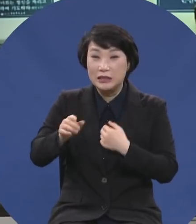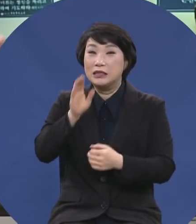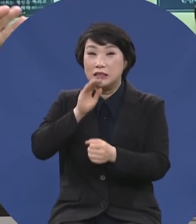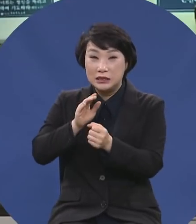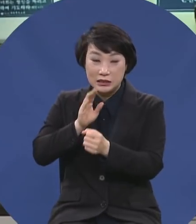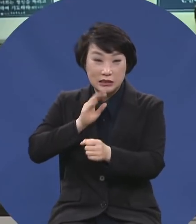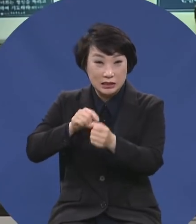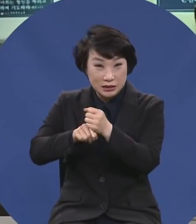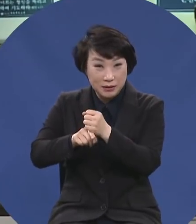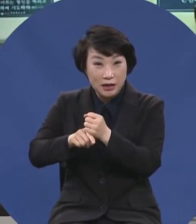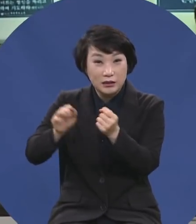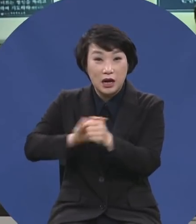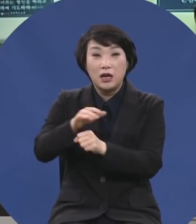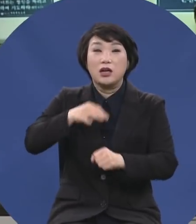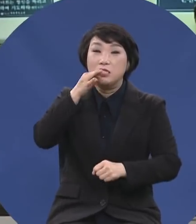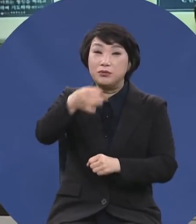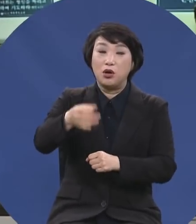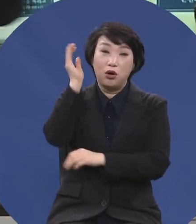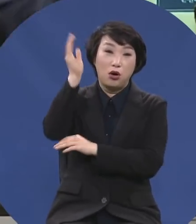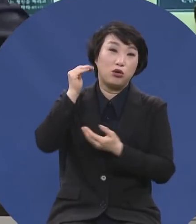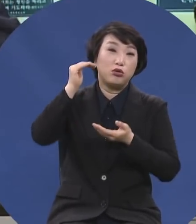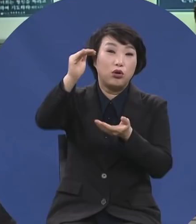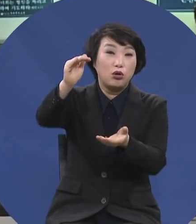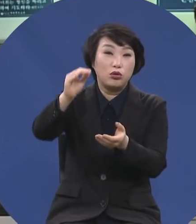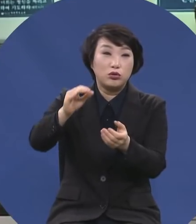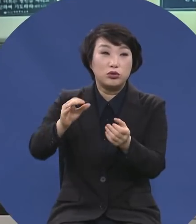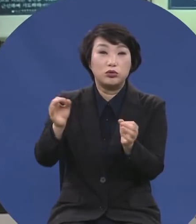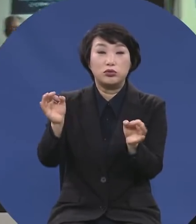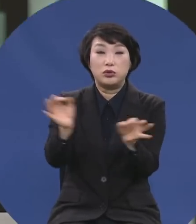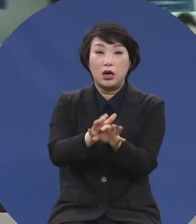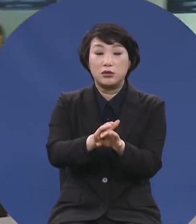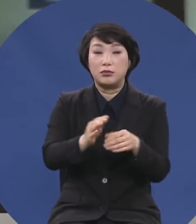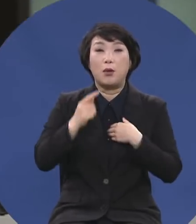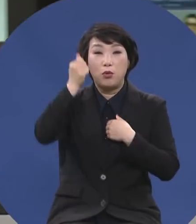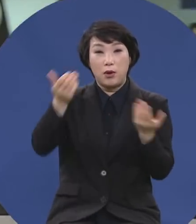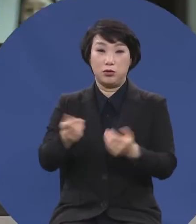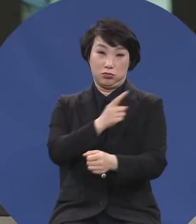성품이 내게서 사라지면 목회의 기능은 없어지는 것이다 이 말입니다.